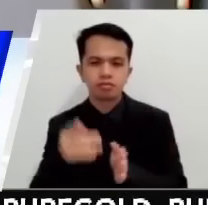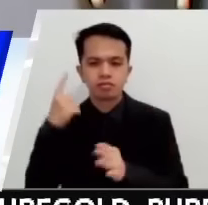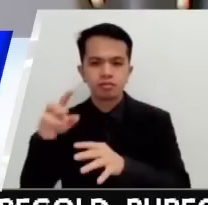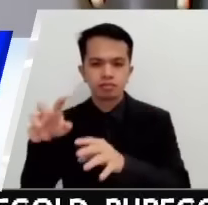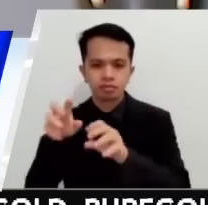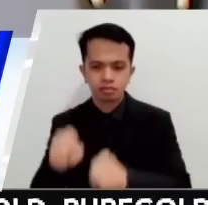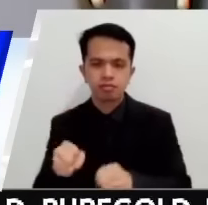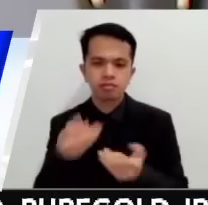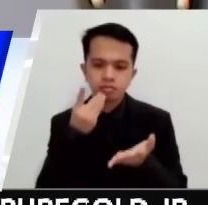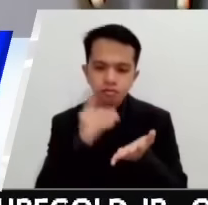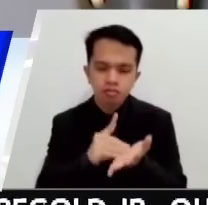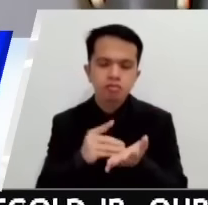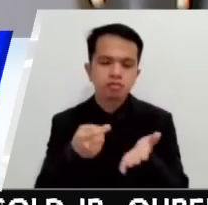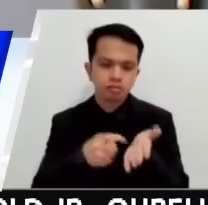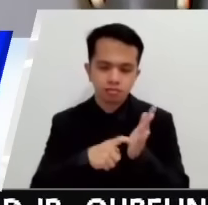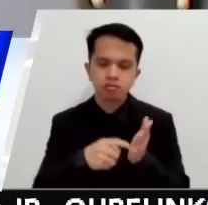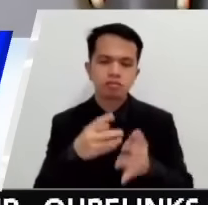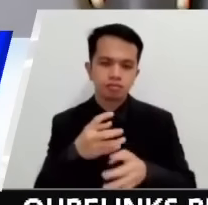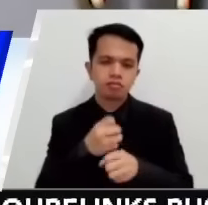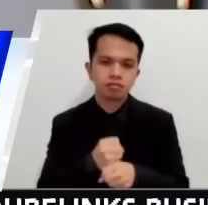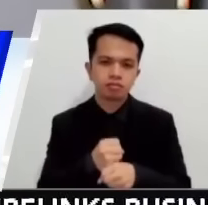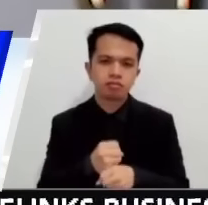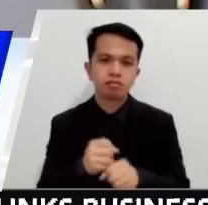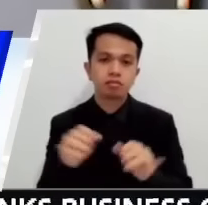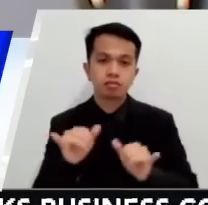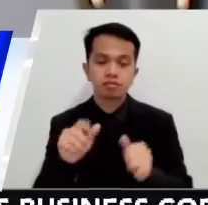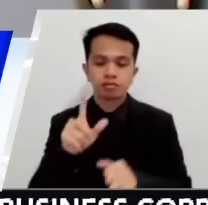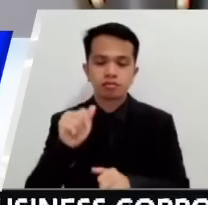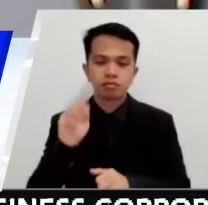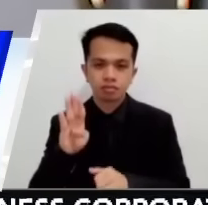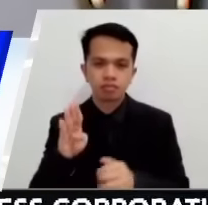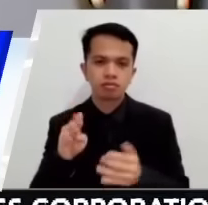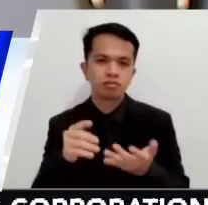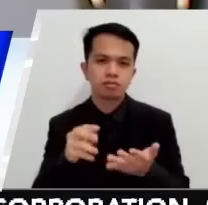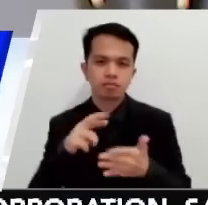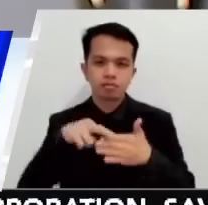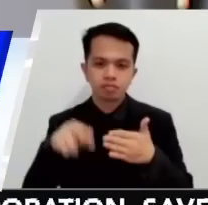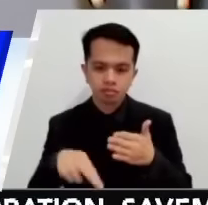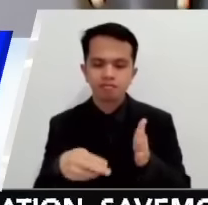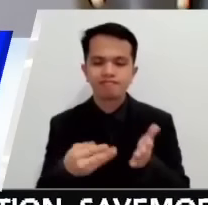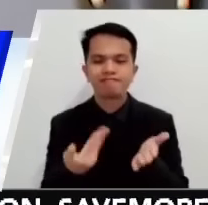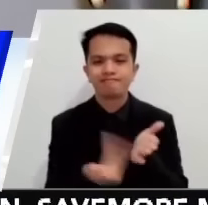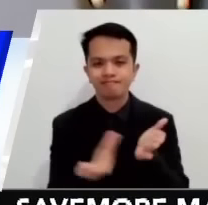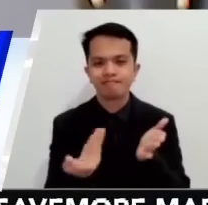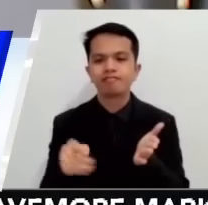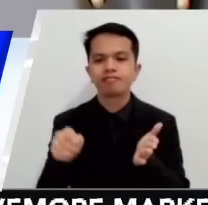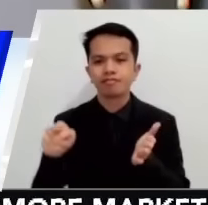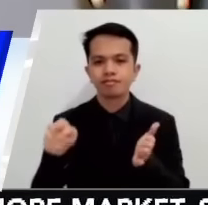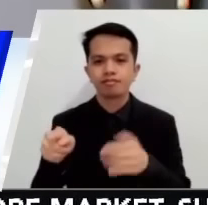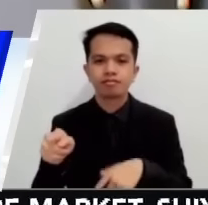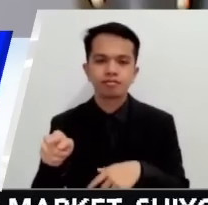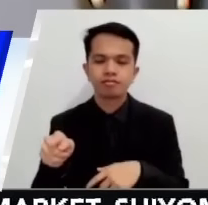requirements, especially mga laboratory na nagpapatunay nga na ang mga biktima